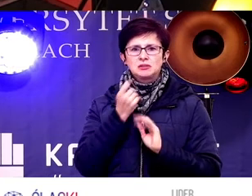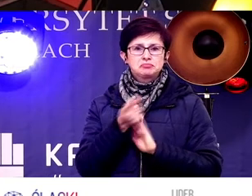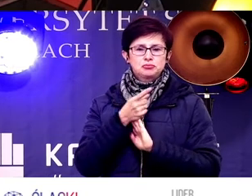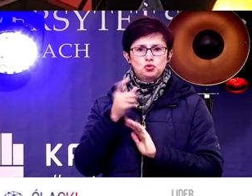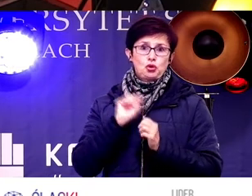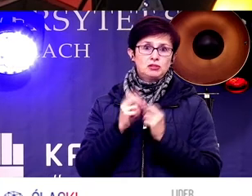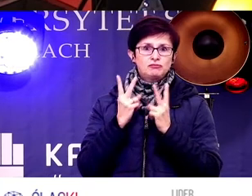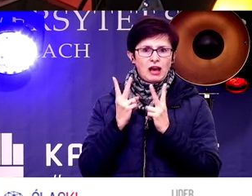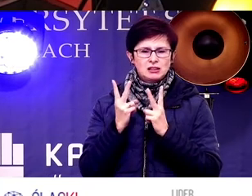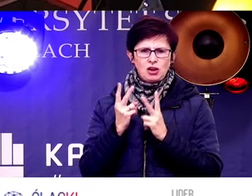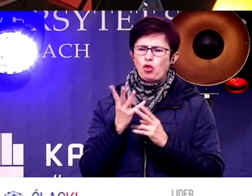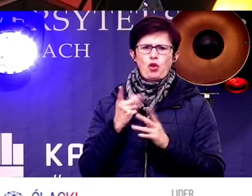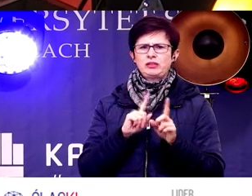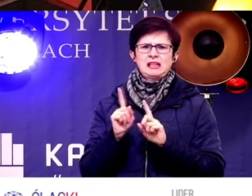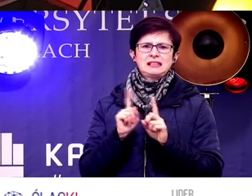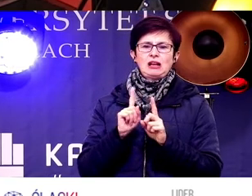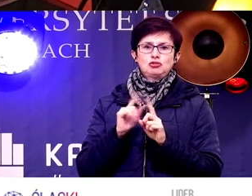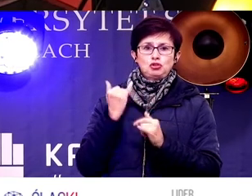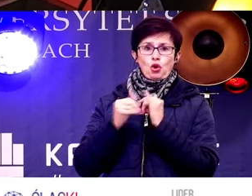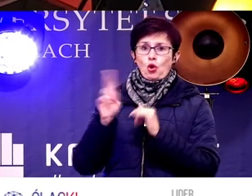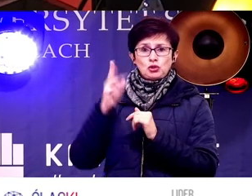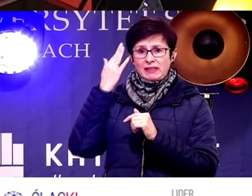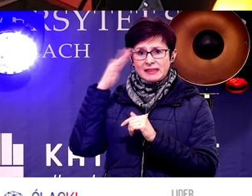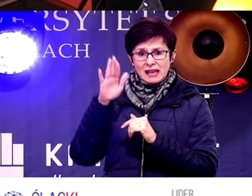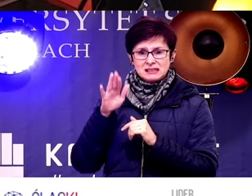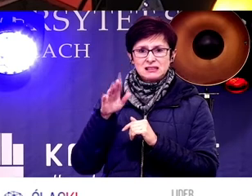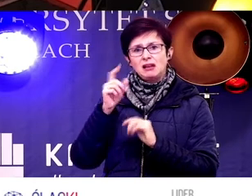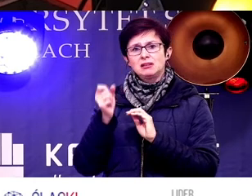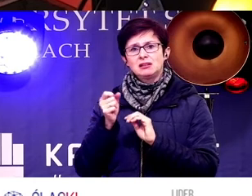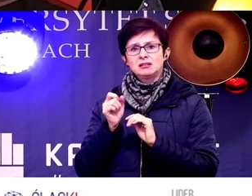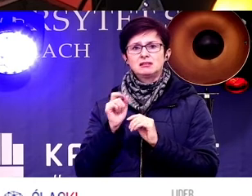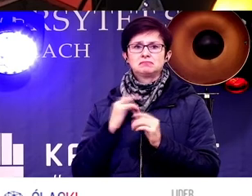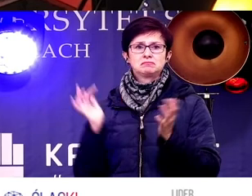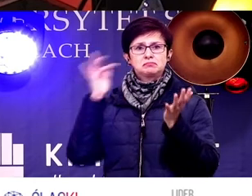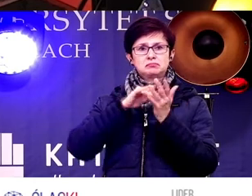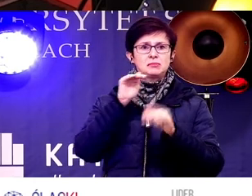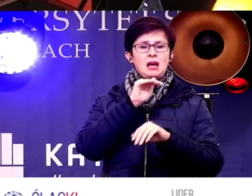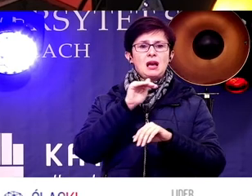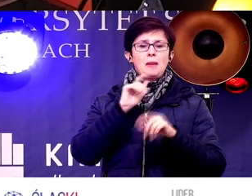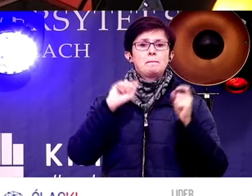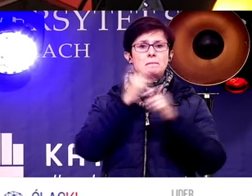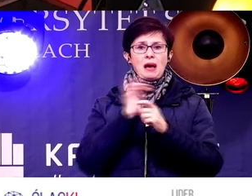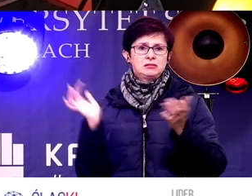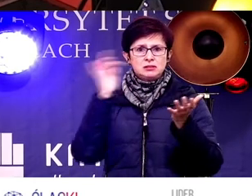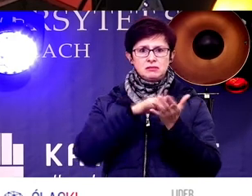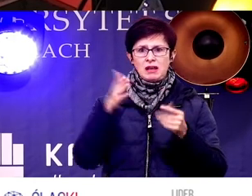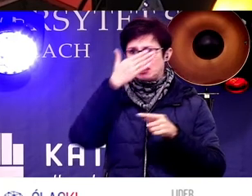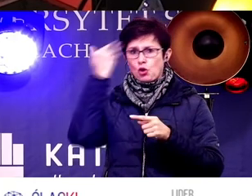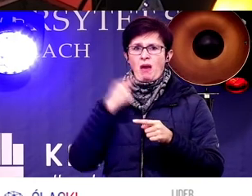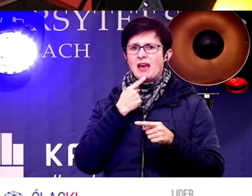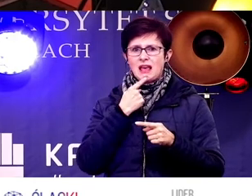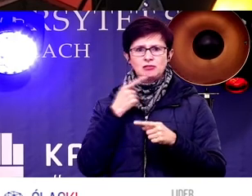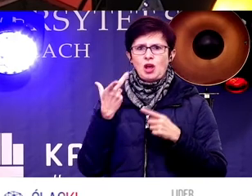cenne. To nie znaczy, że jeżeli ktoś nie zna języka kraju, do którego wyjeżdża, to sobie nie da rady, czy nie może tam pojechać.